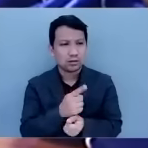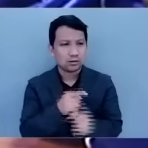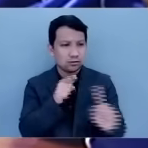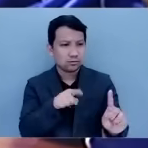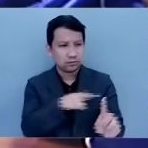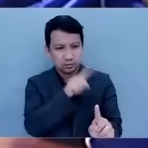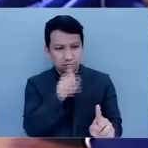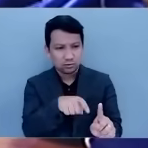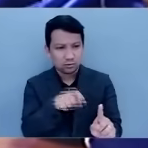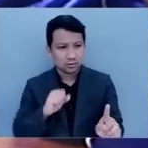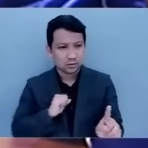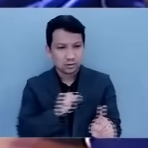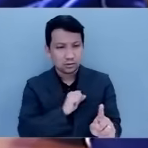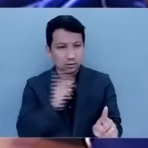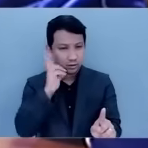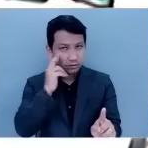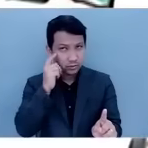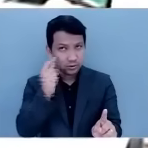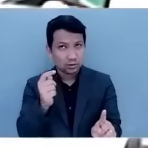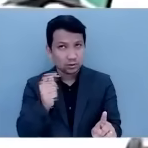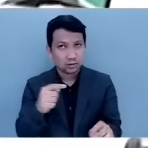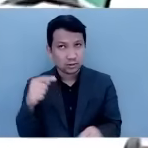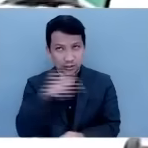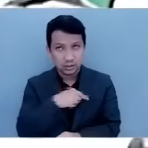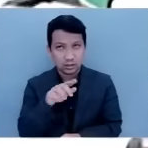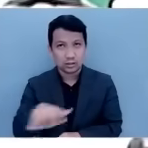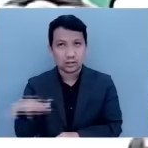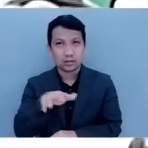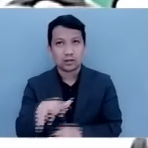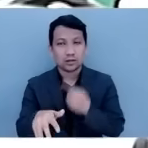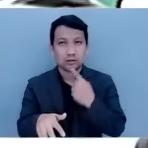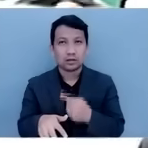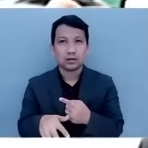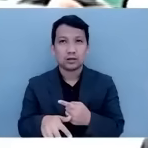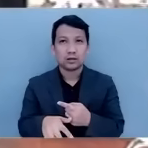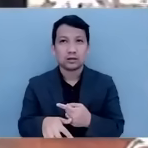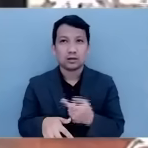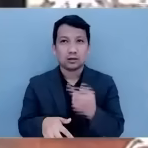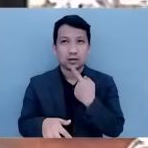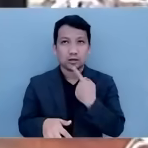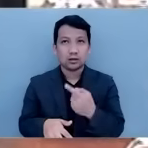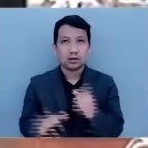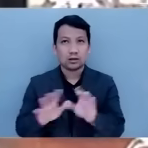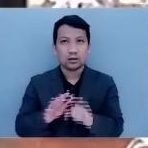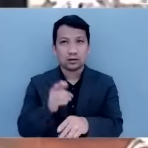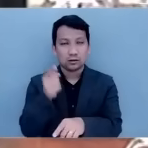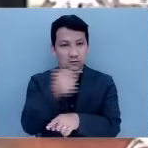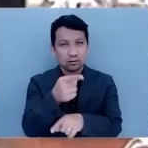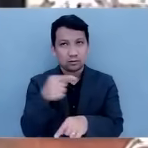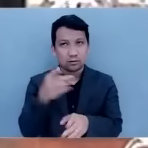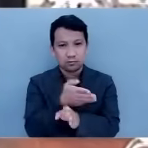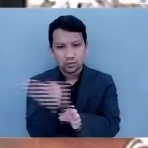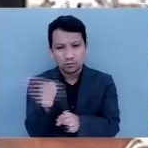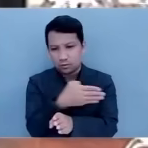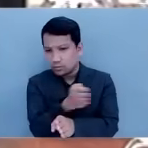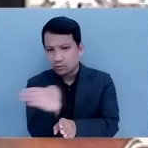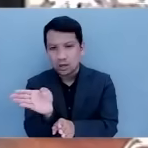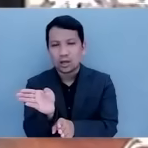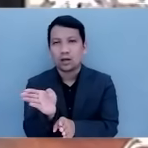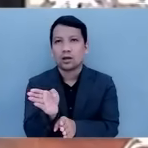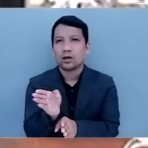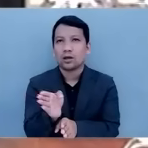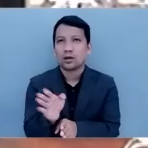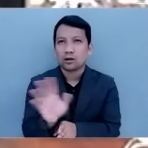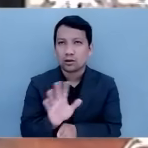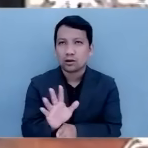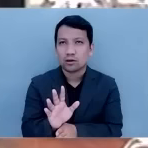tinatanong ni Senator Tulfo. Kasi po nagsisinungaling sila. Huwag mo akong turuan, huwag mo akong diktahan. Alam, huwag ka magbigay pa ng pasikot-sikot na sagot.